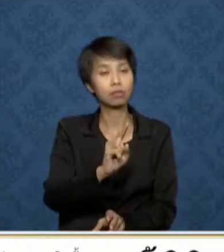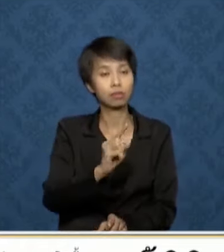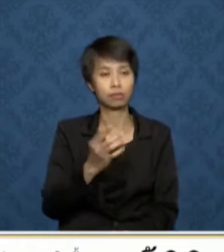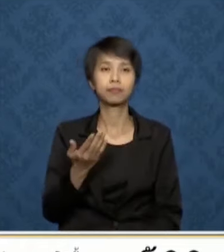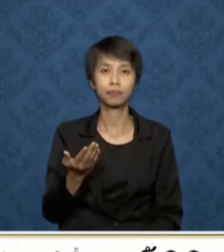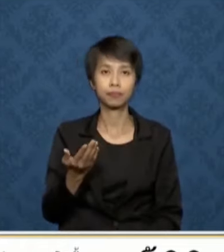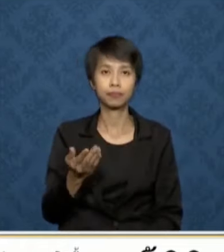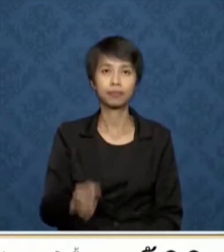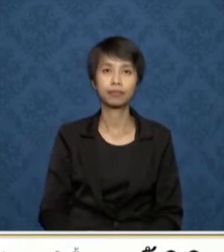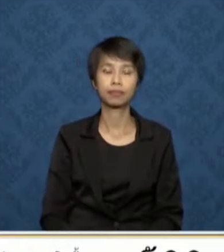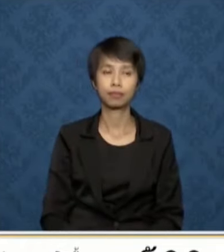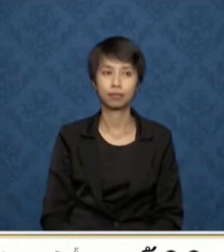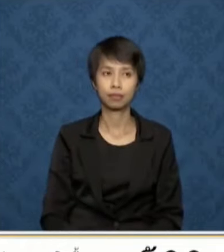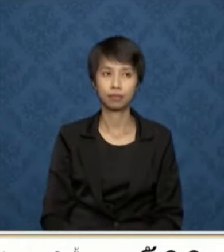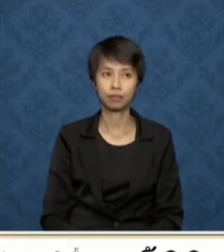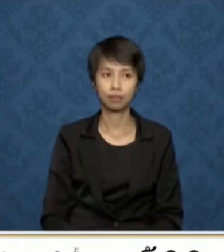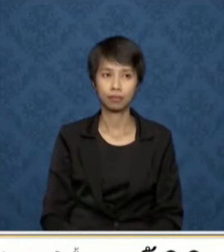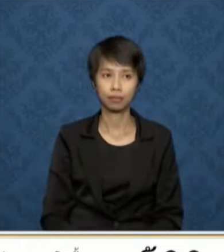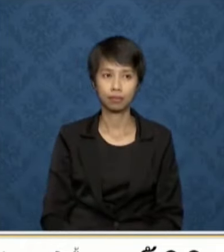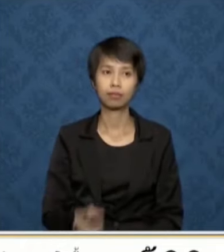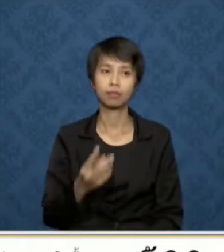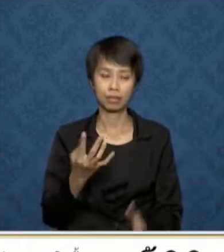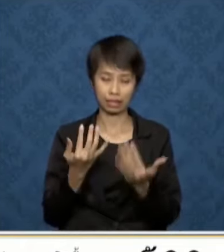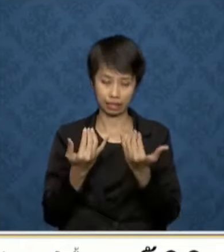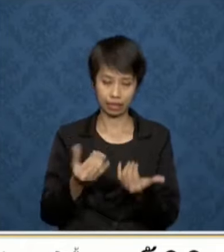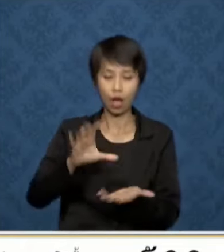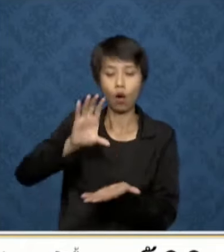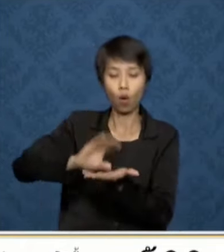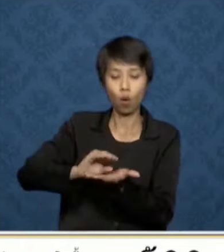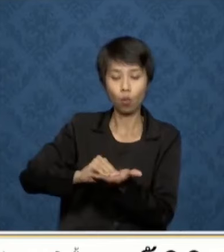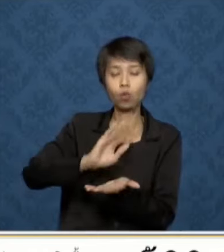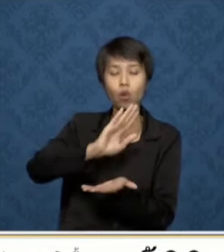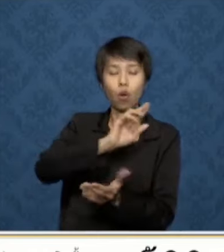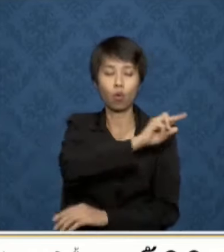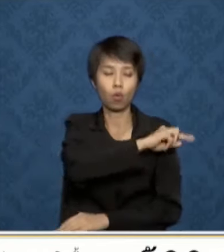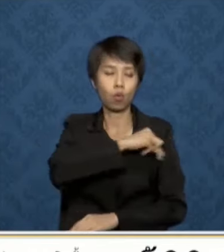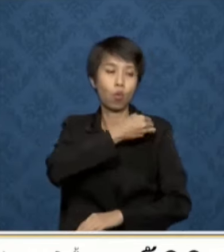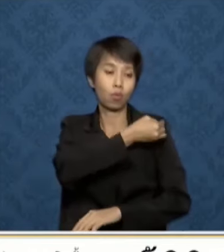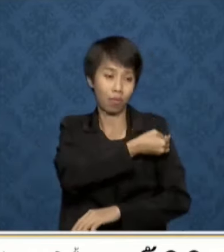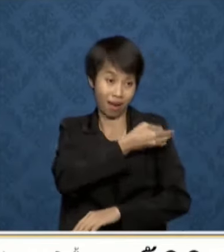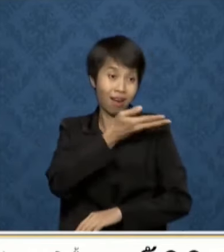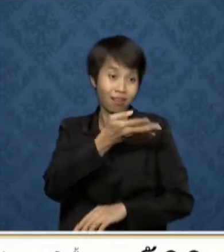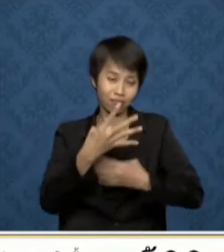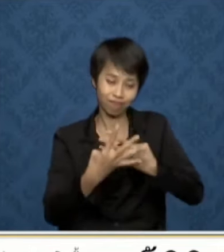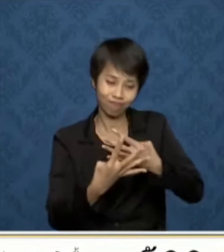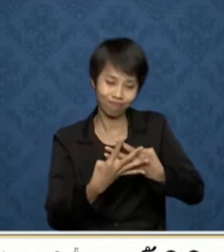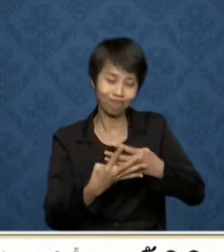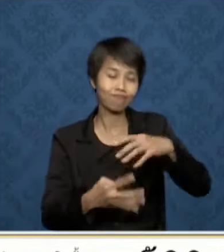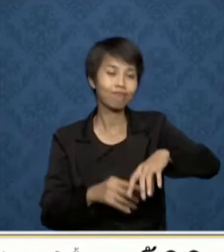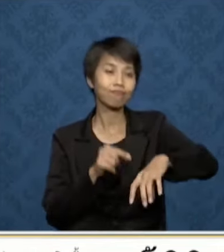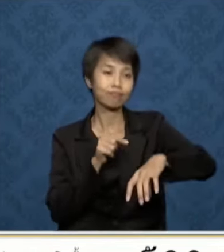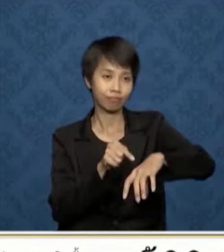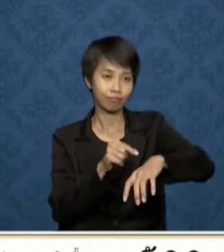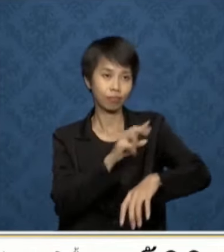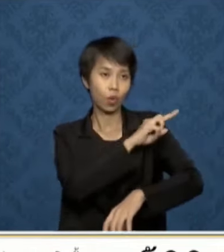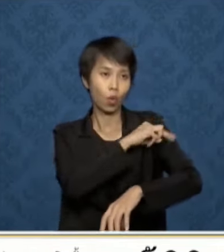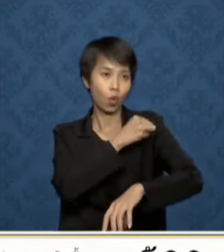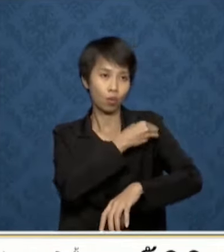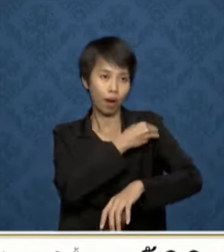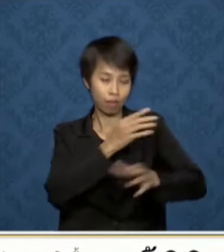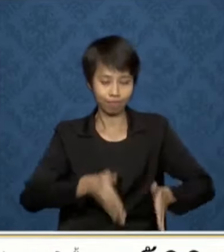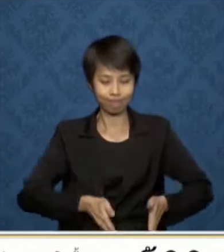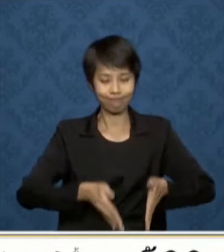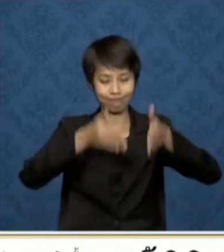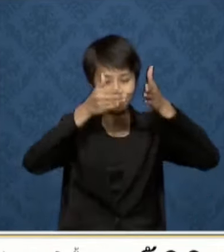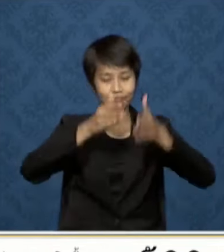จะจัไปครับ ก็ตองมาดูข้มูลทั่วไปของโพยาบารรชธรรนะครับรงพยาบารราธรรม เป็นโพาบารขนาดแ้าชันพ